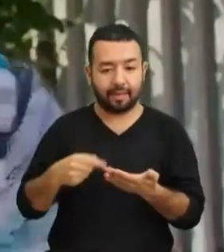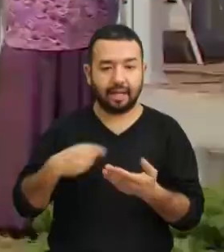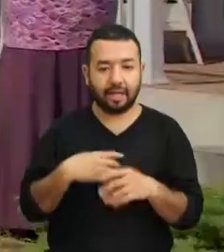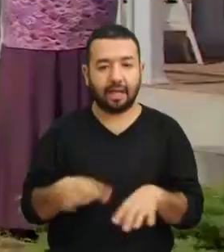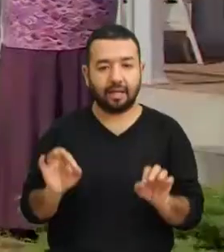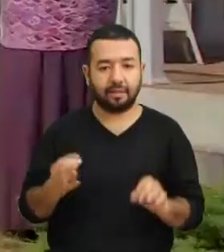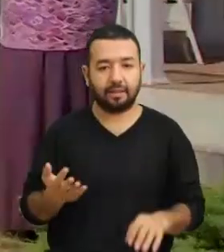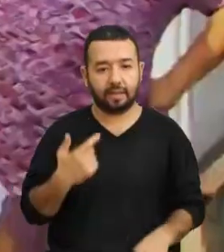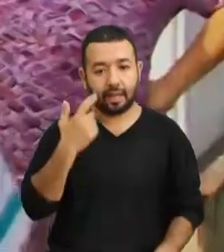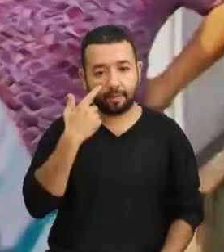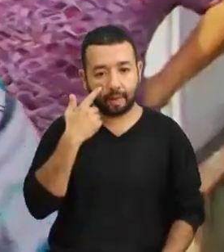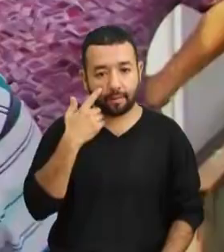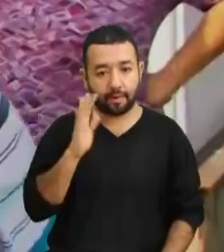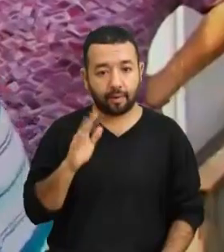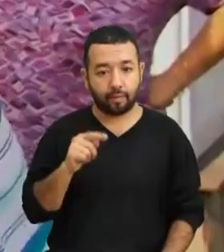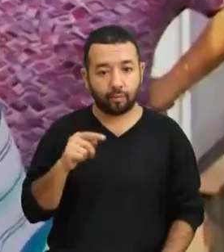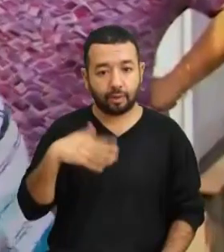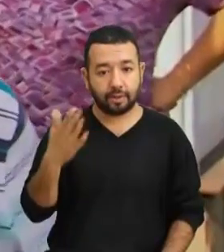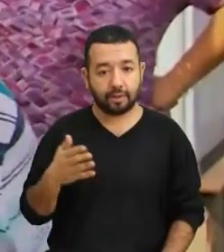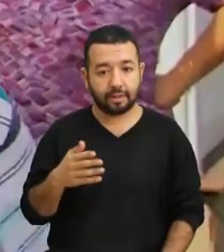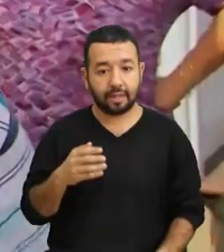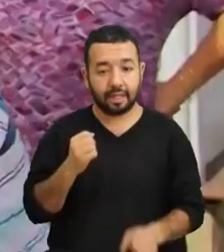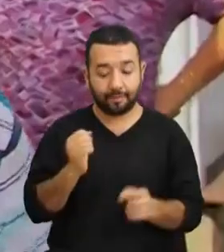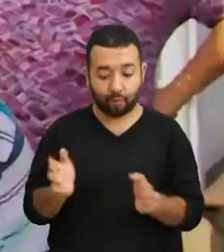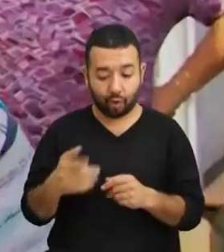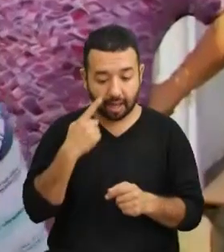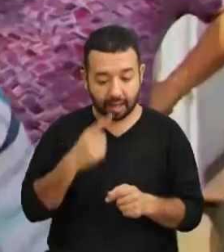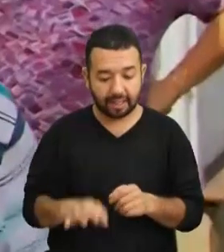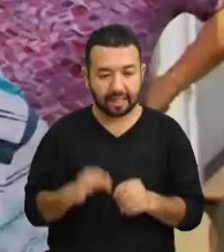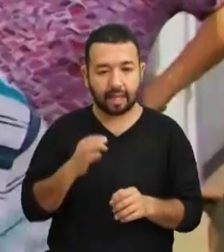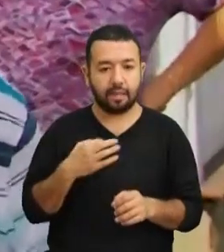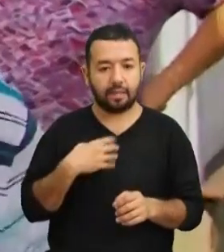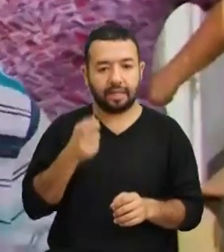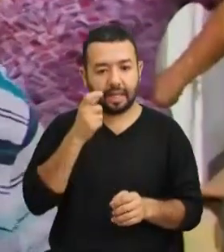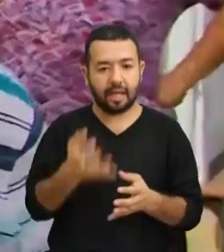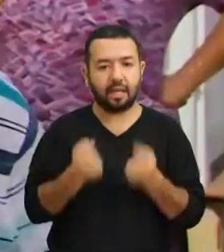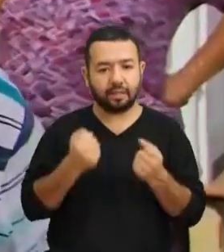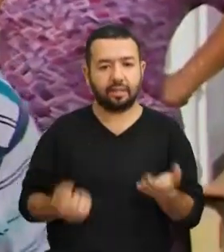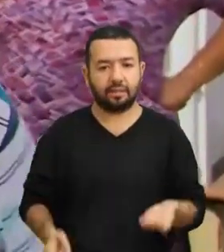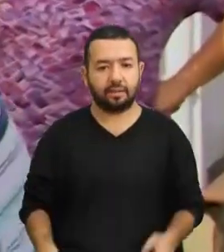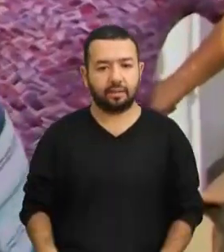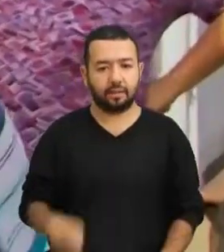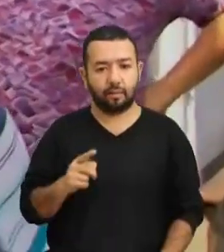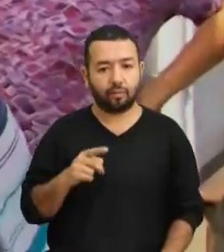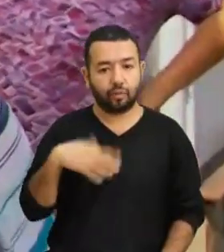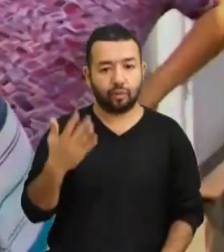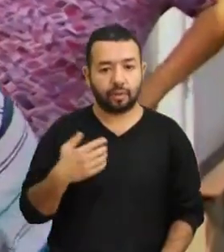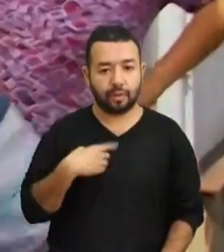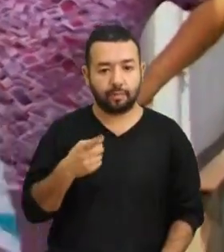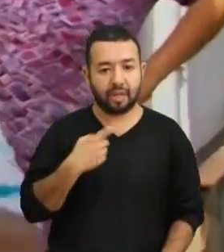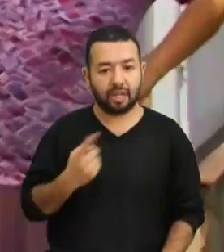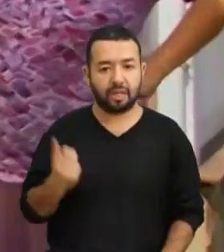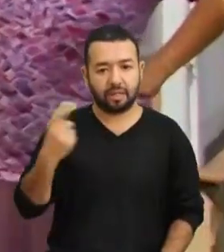lazım. Bak, bundan sonra kolleri al ki dikkat edin. Kolye vurdu. Amir